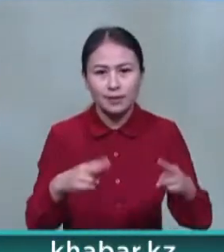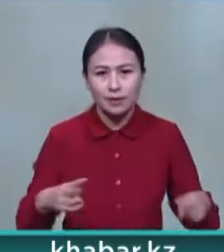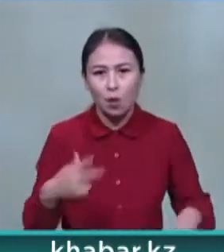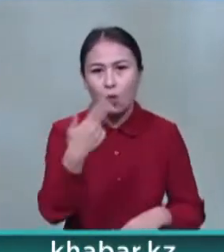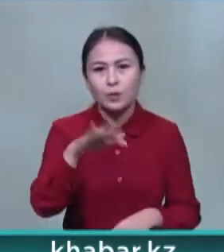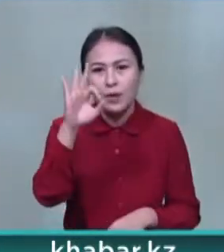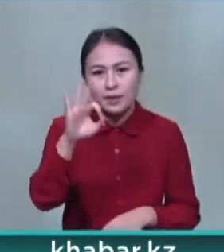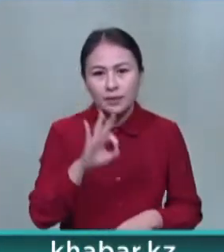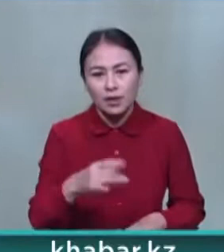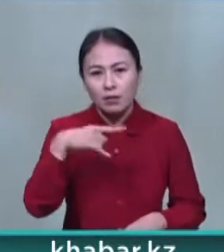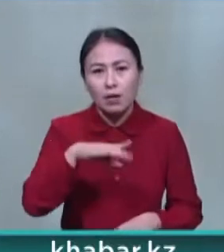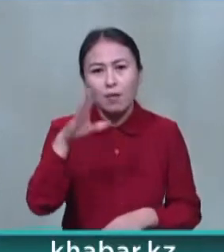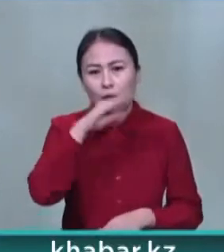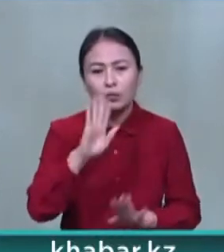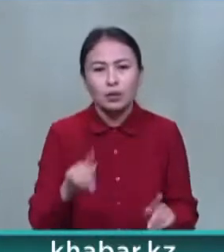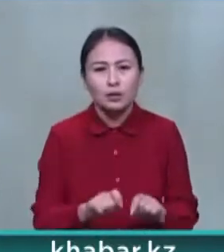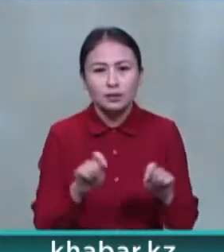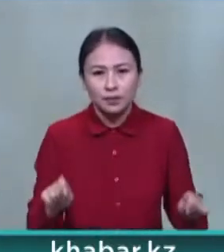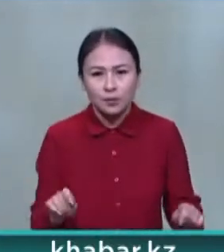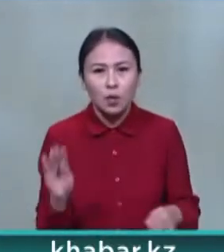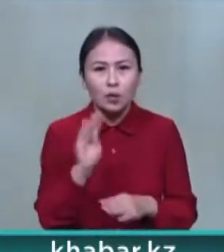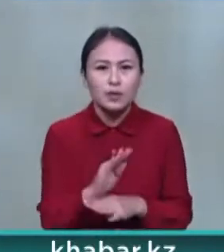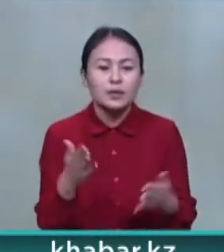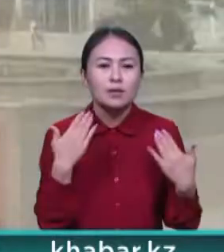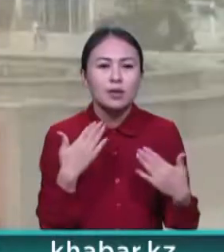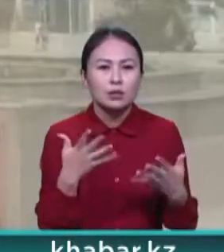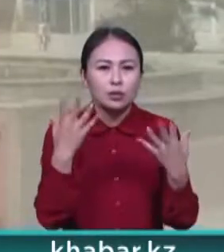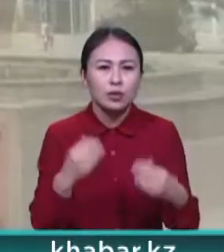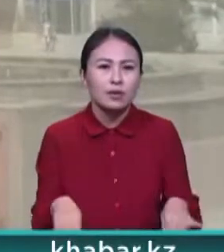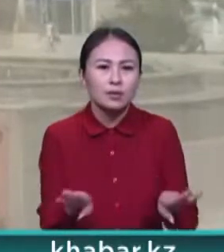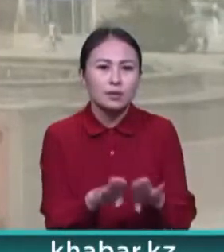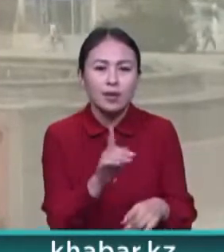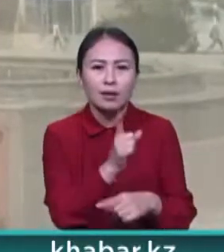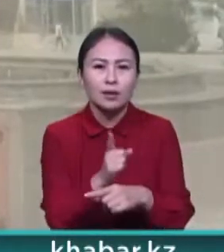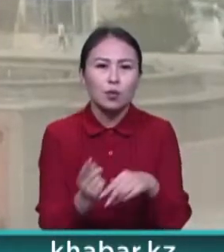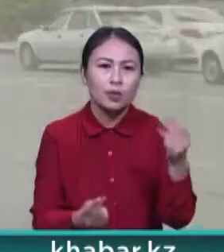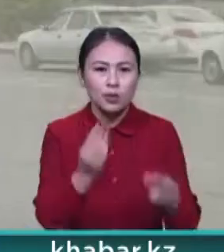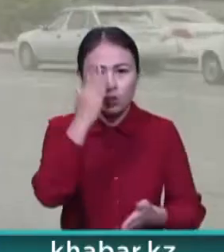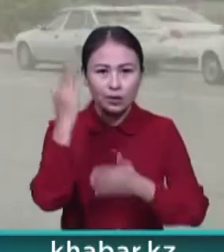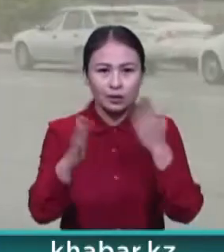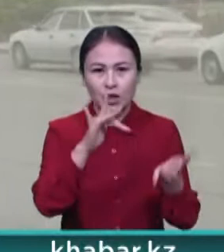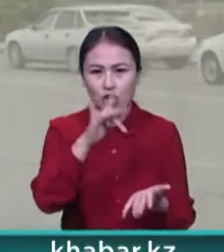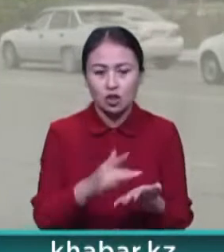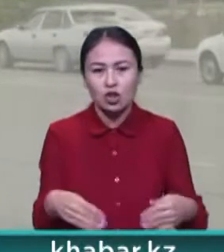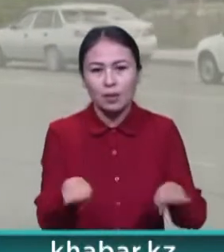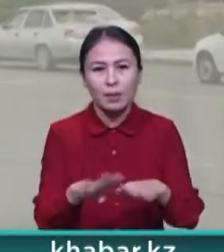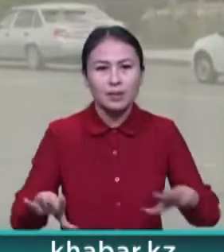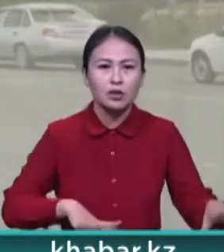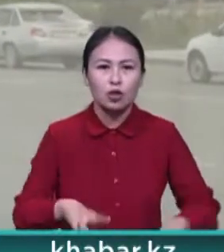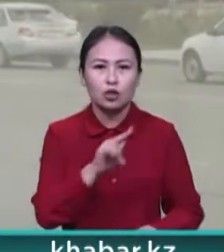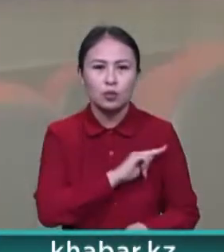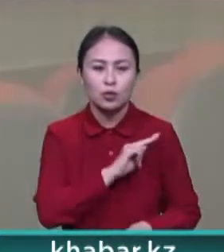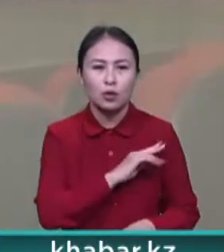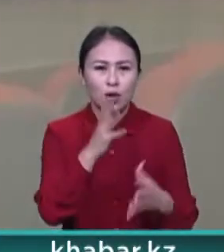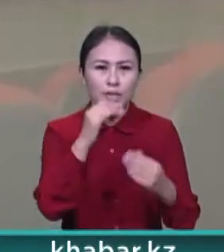нысандары 30% сыйымдылықпен қайта ашылады. Осыған байланысты демалыс күндері тыйым салынған. Ойын-сауық орталықтар мен жабық